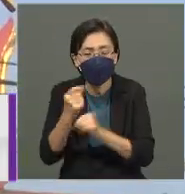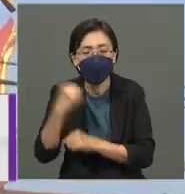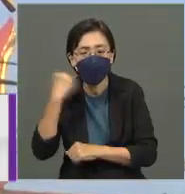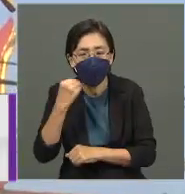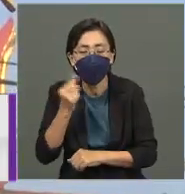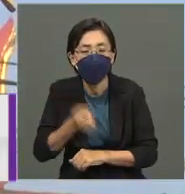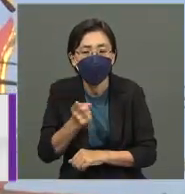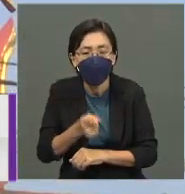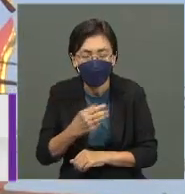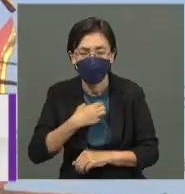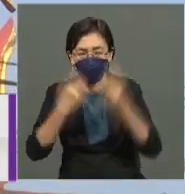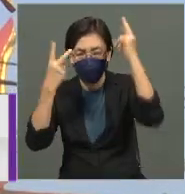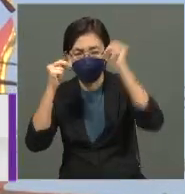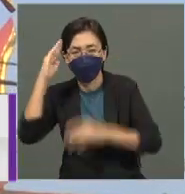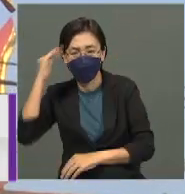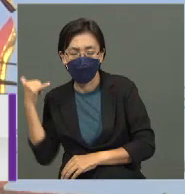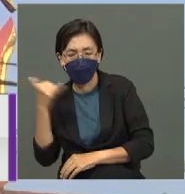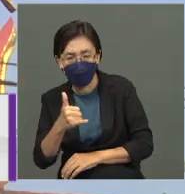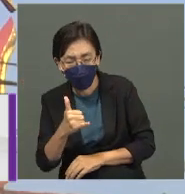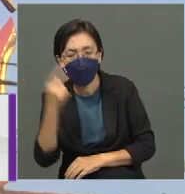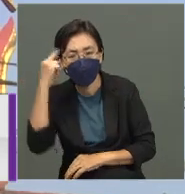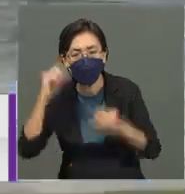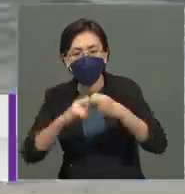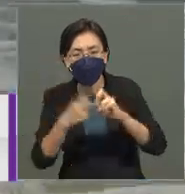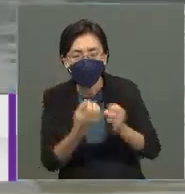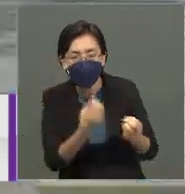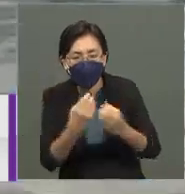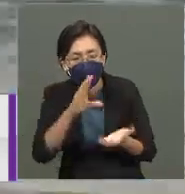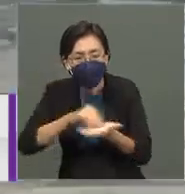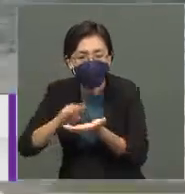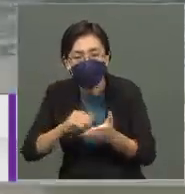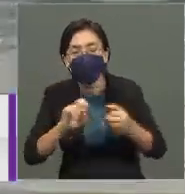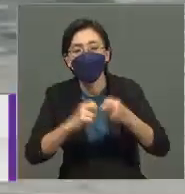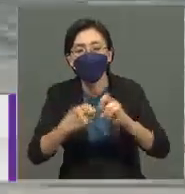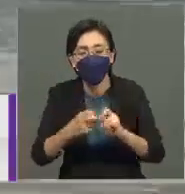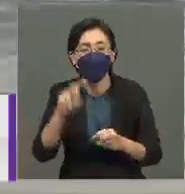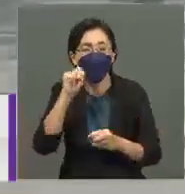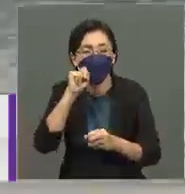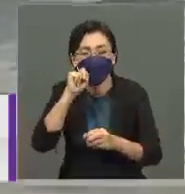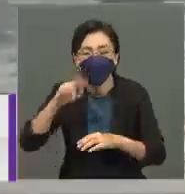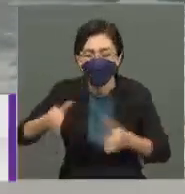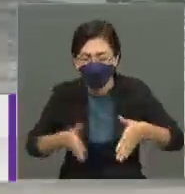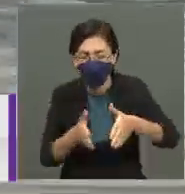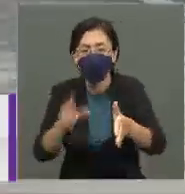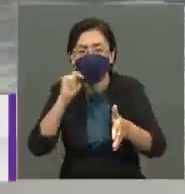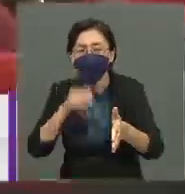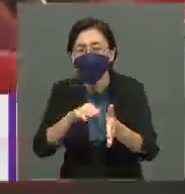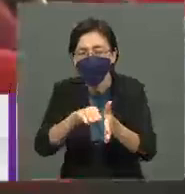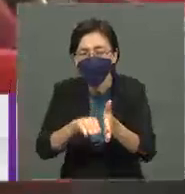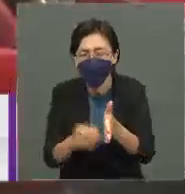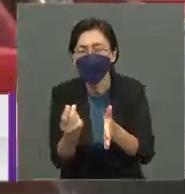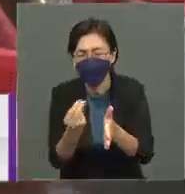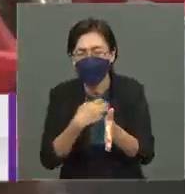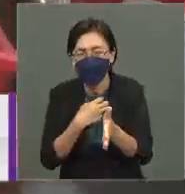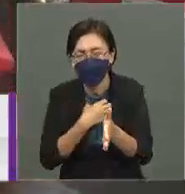รีลงพื้นที่วันนี้แล้วก็มารับทราบปัญหาคือทำอย่างไรให้น้ำที่อยู่ในลำน้ำเจ้าพระยานั้นลดลงโดยเร็วนะ